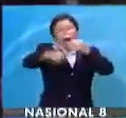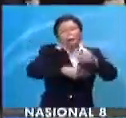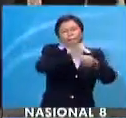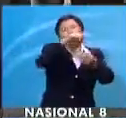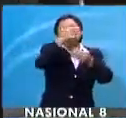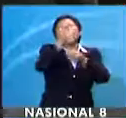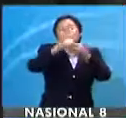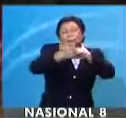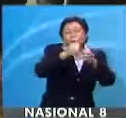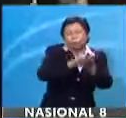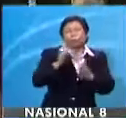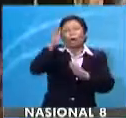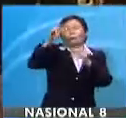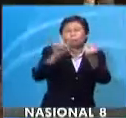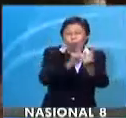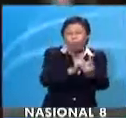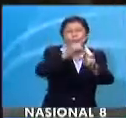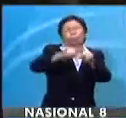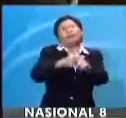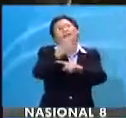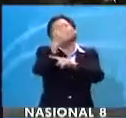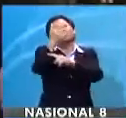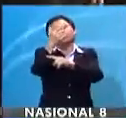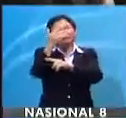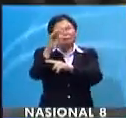perkara itu yang akan diadakan pada bulan depan.